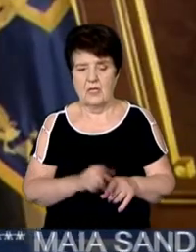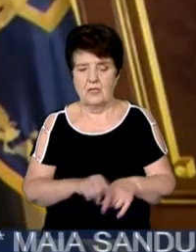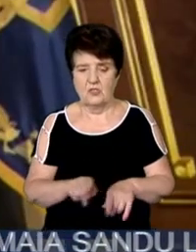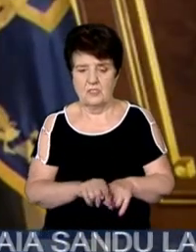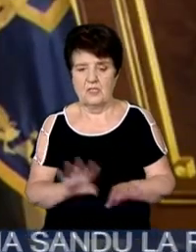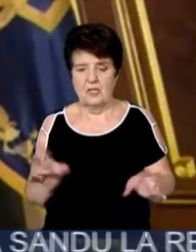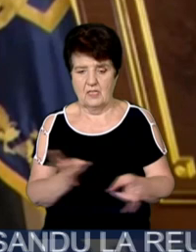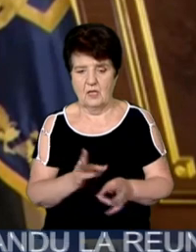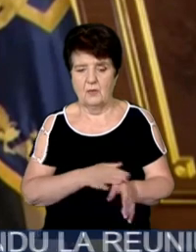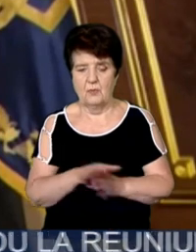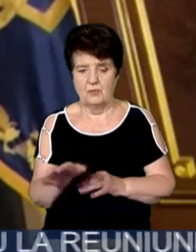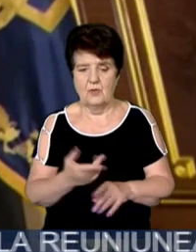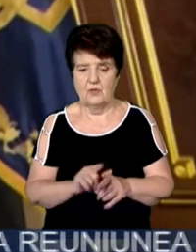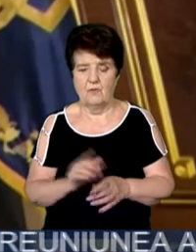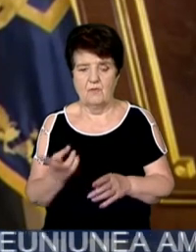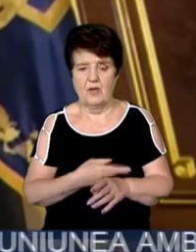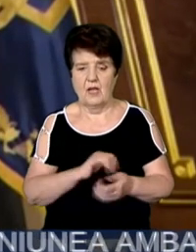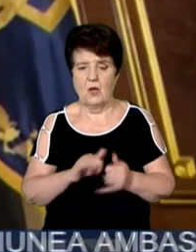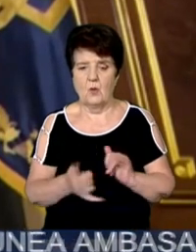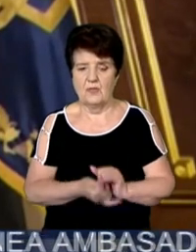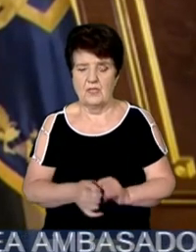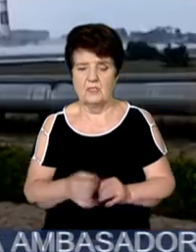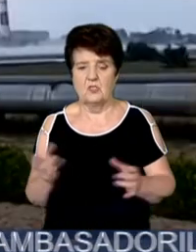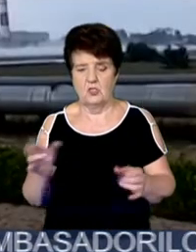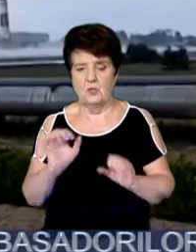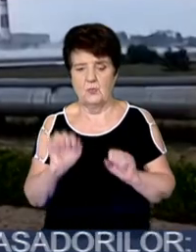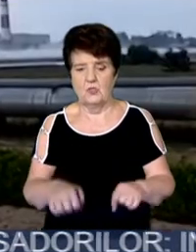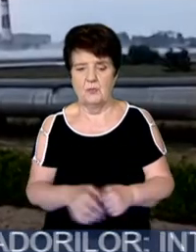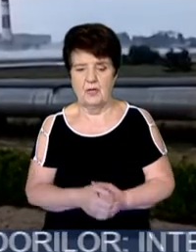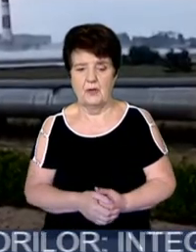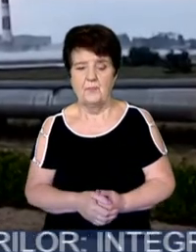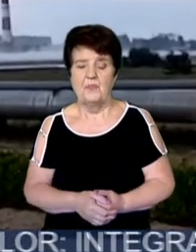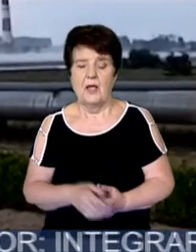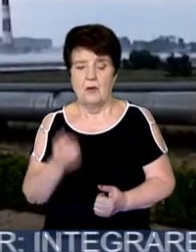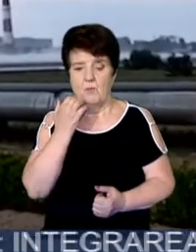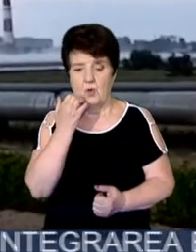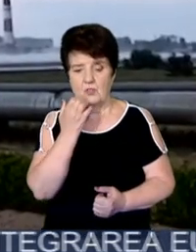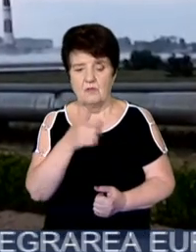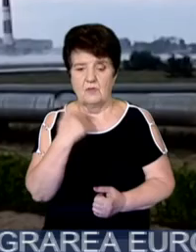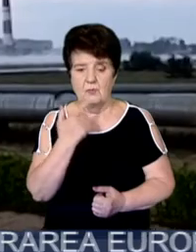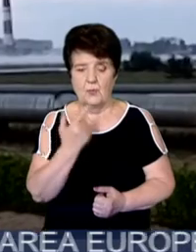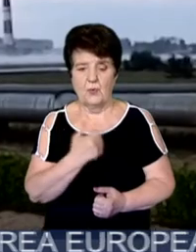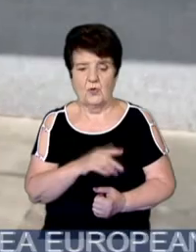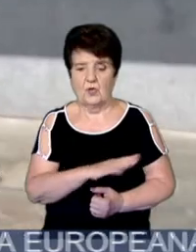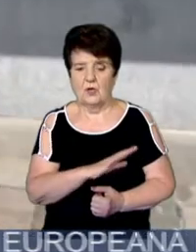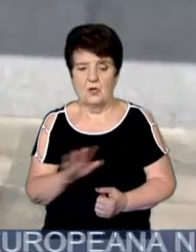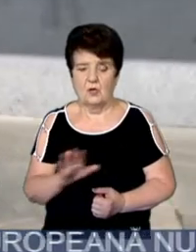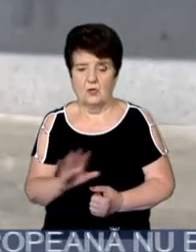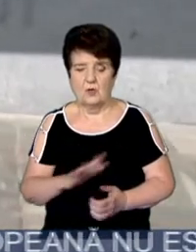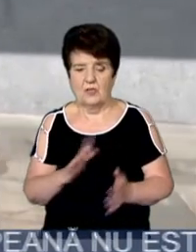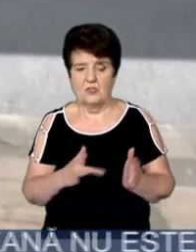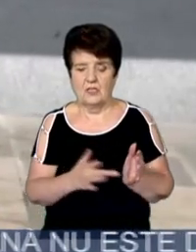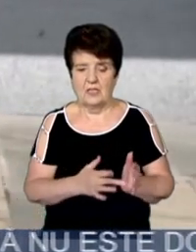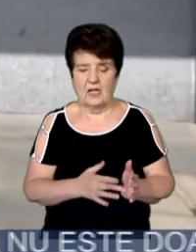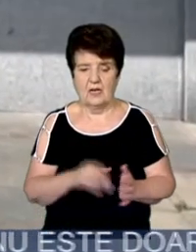să se întâmple fără nicio condiție și cât mai curând posibil. Pe de altă parte, Moscova susține că nu are arme grele la centrala